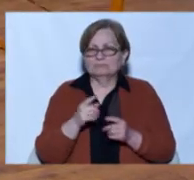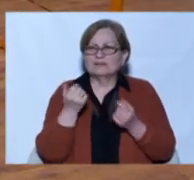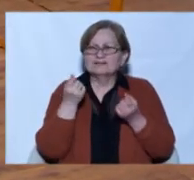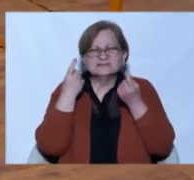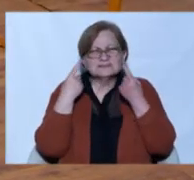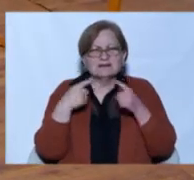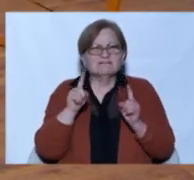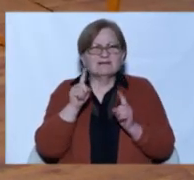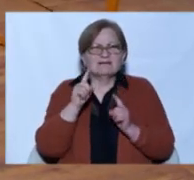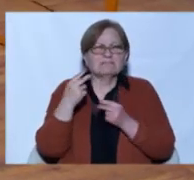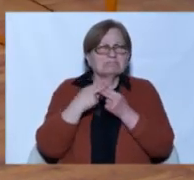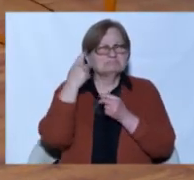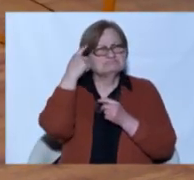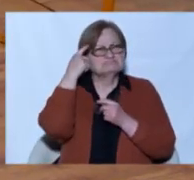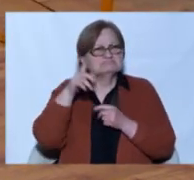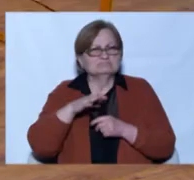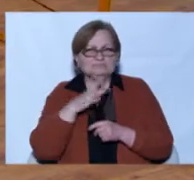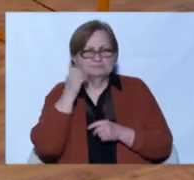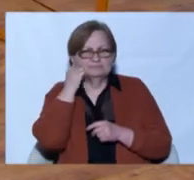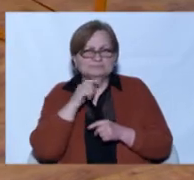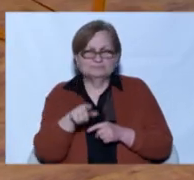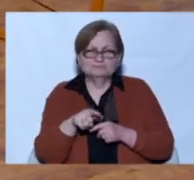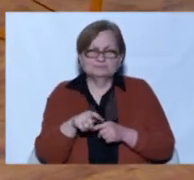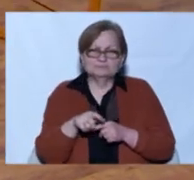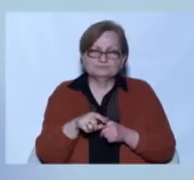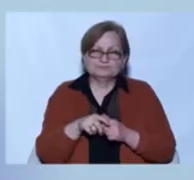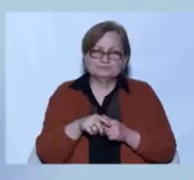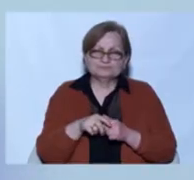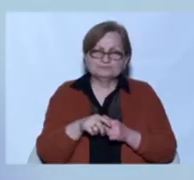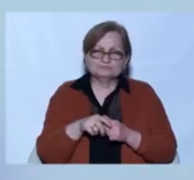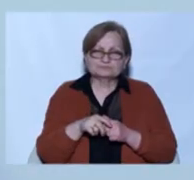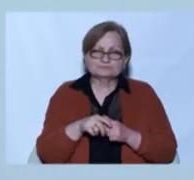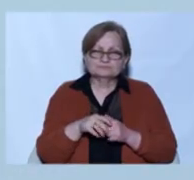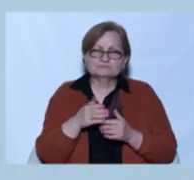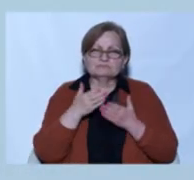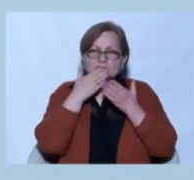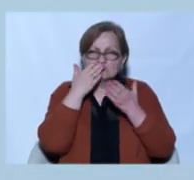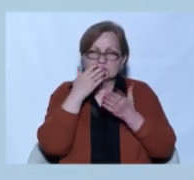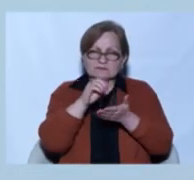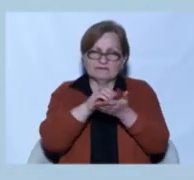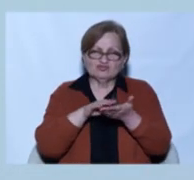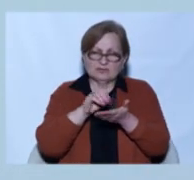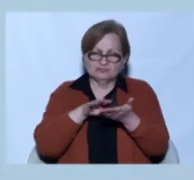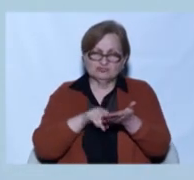რამეს გახსენებს. ასევე კითხვა ჩანიშვნებით